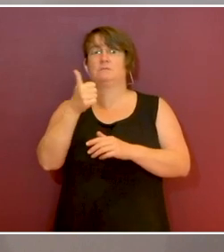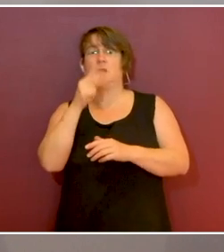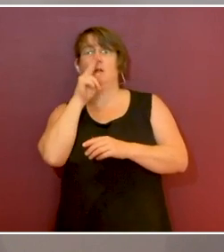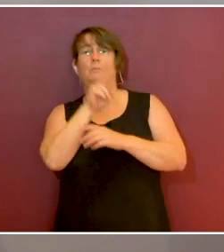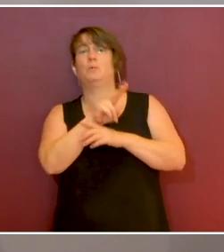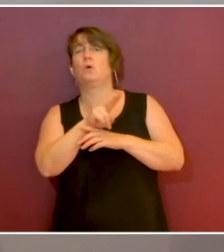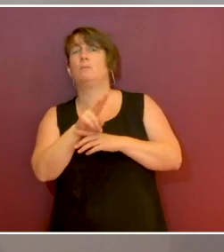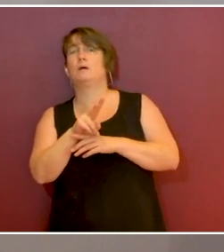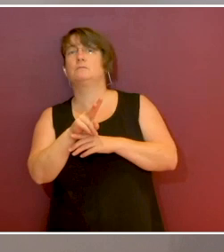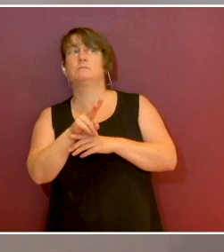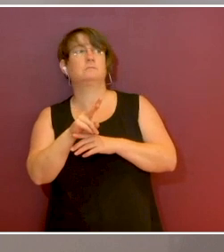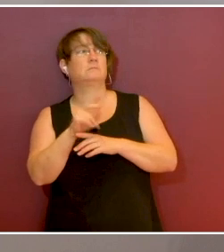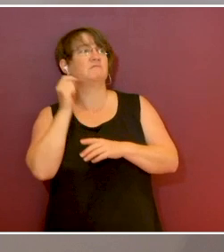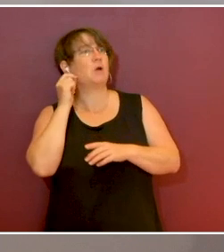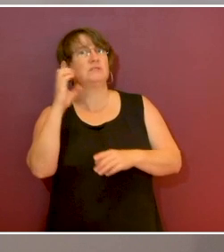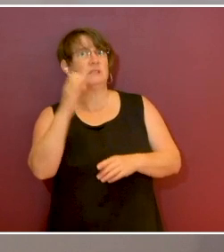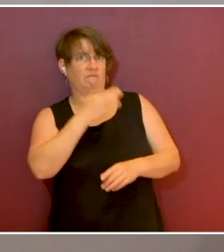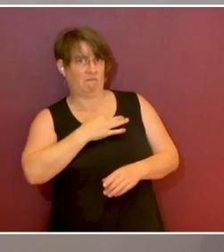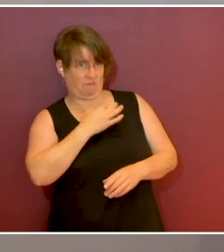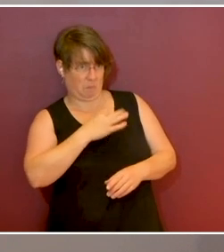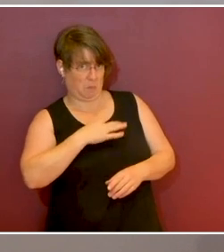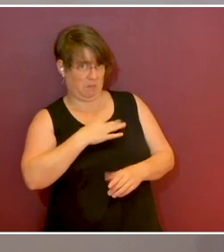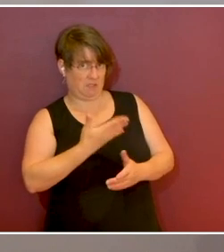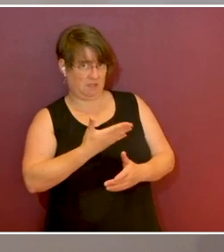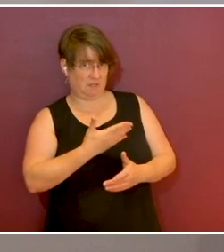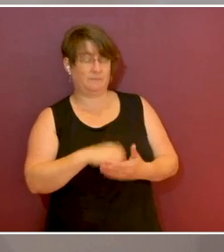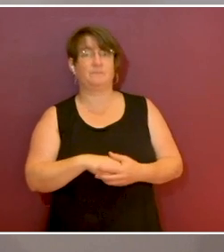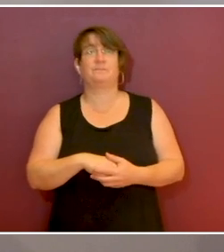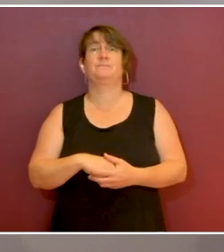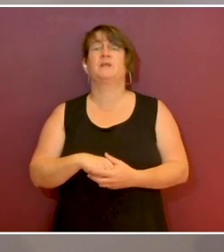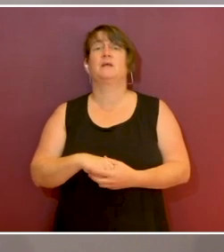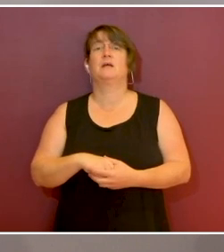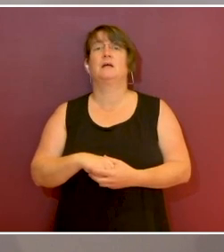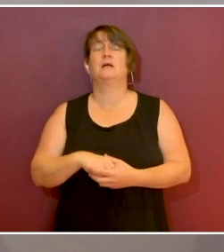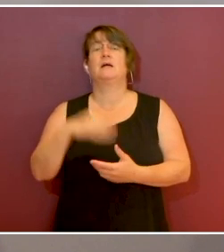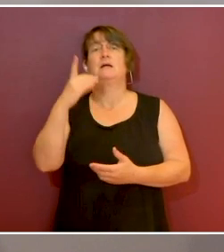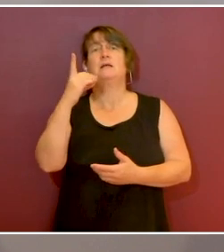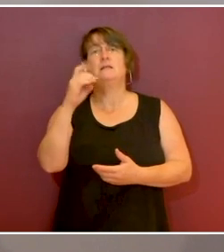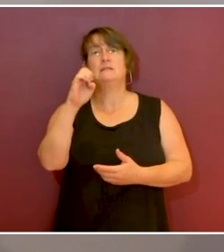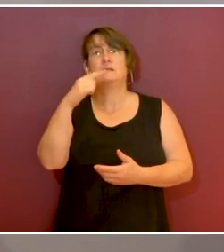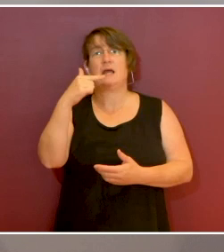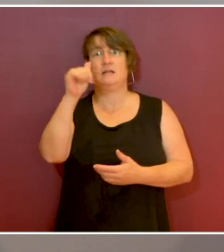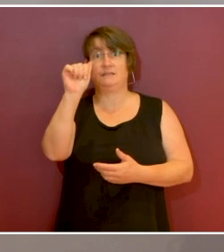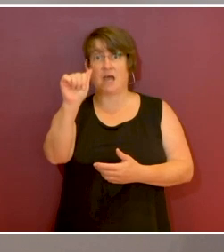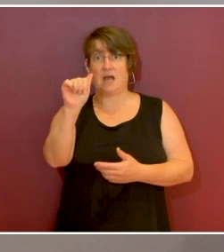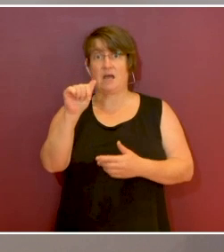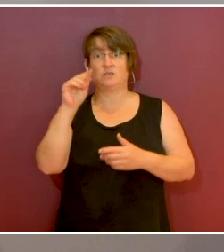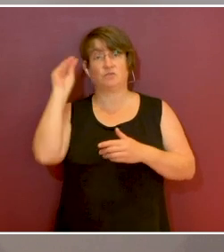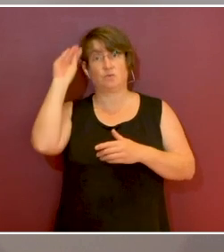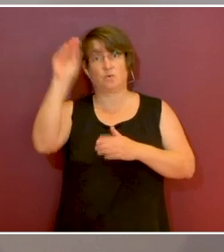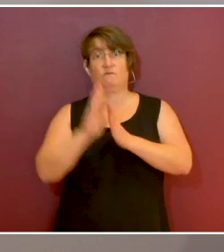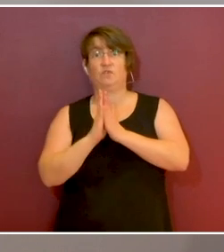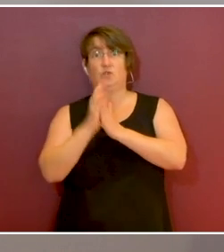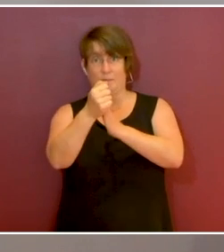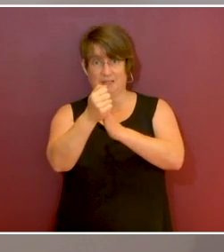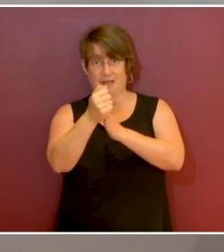das für mich die Frage? Also, dass Delta dominant wird, ist, glaube ich, ziemlich klar absehbar, wenn es das